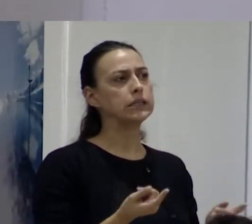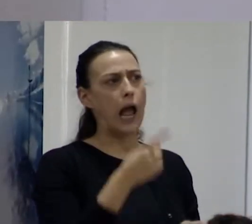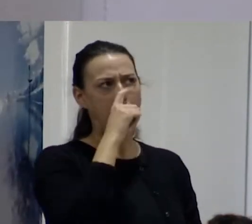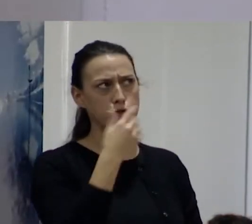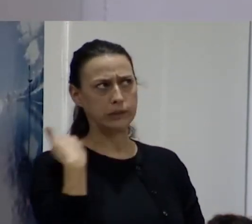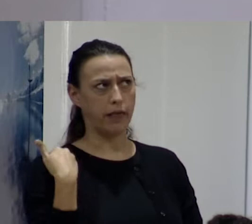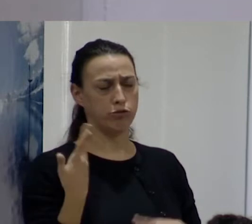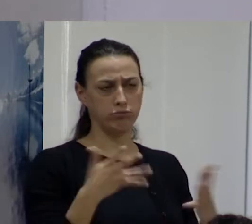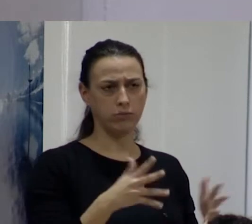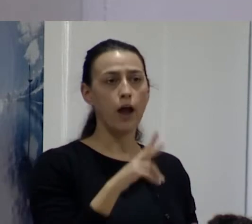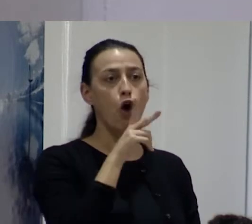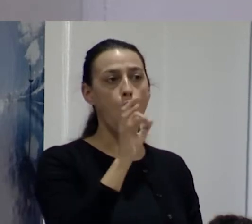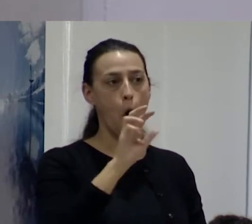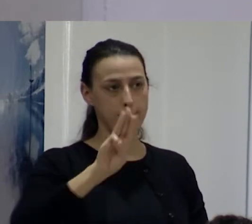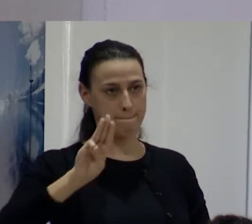2012.